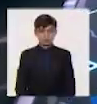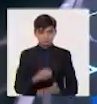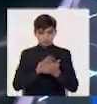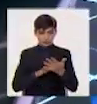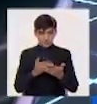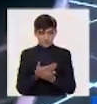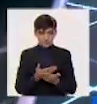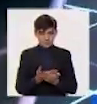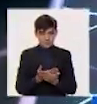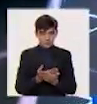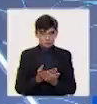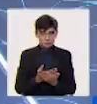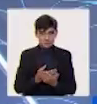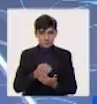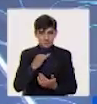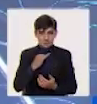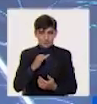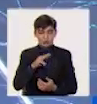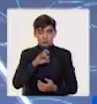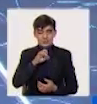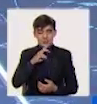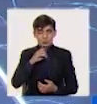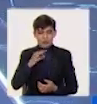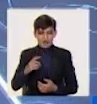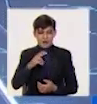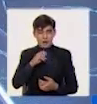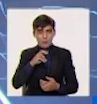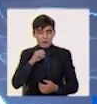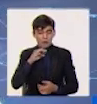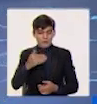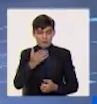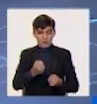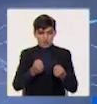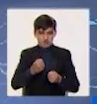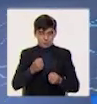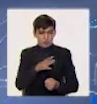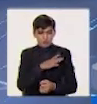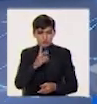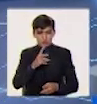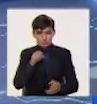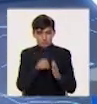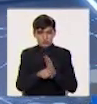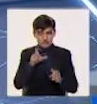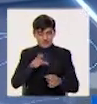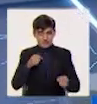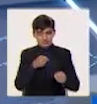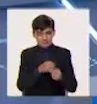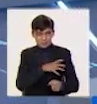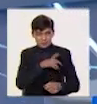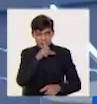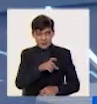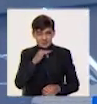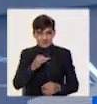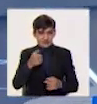Тікелей эфирде информ бюро. Тұрсынбек Қабатовтың көлігімен адам қағып кетті деген ақпарат кешеден бері әлеуметтік желіде